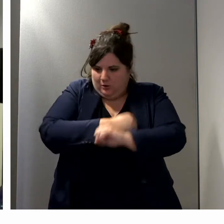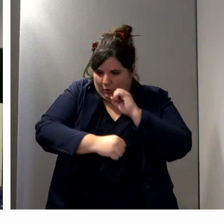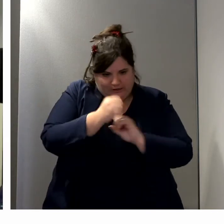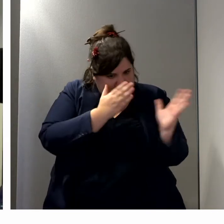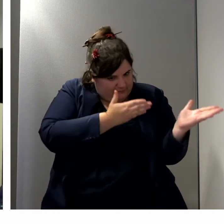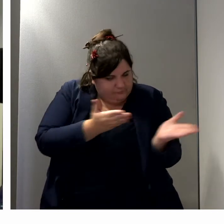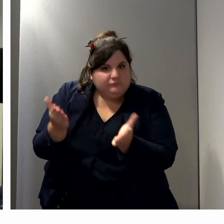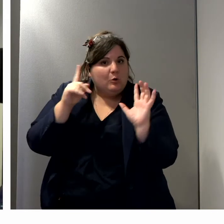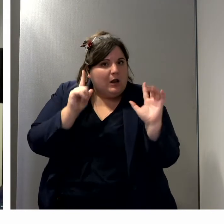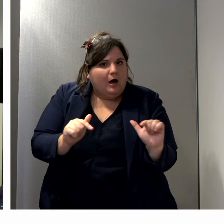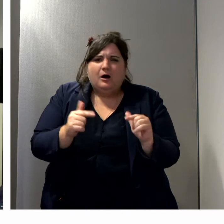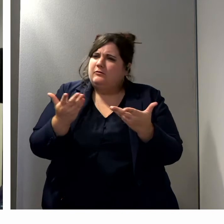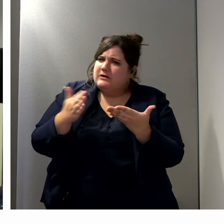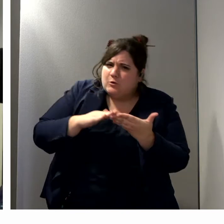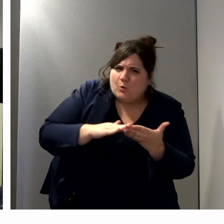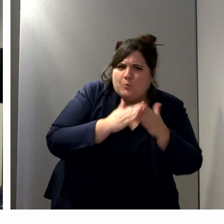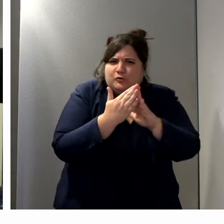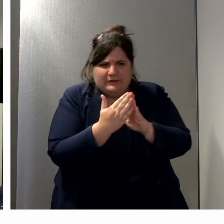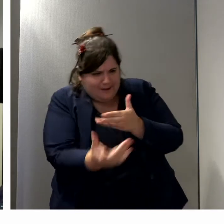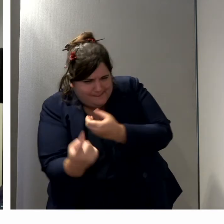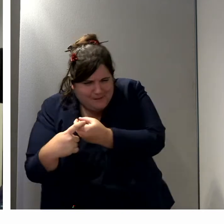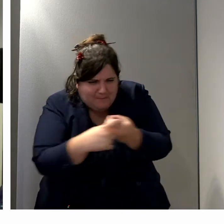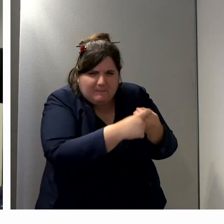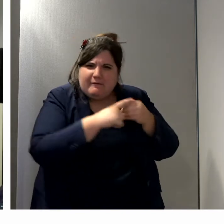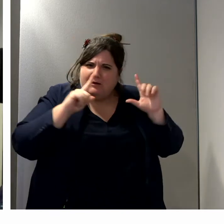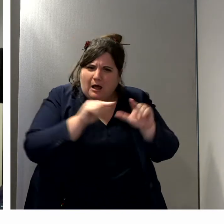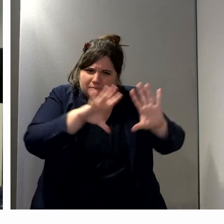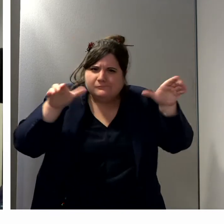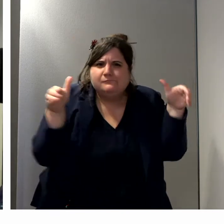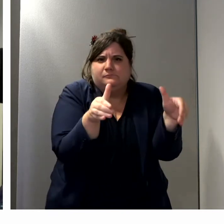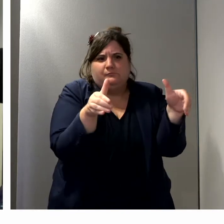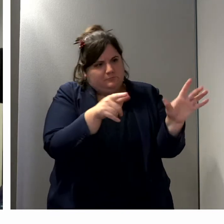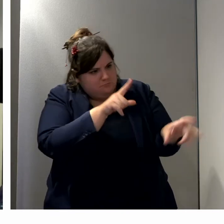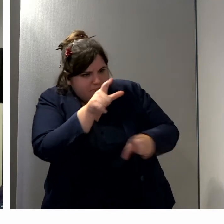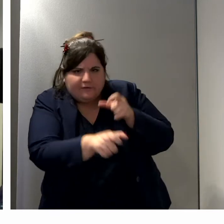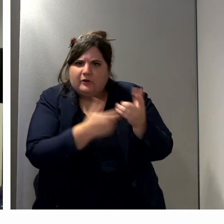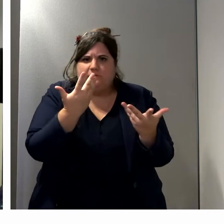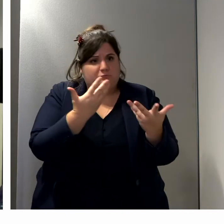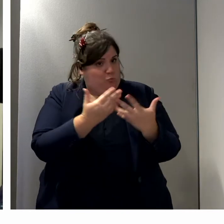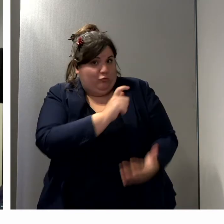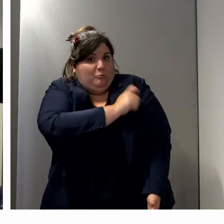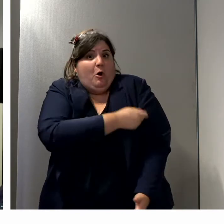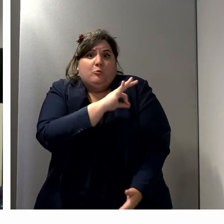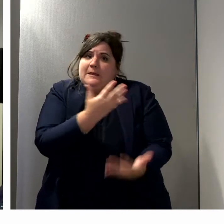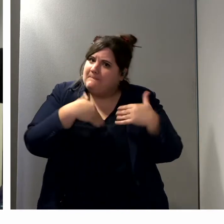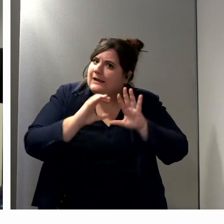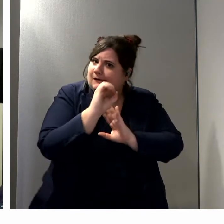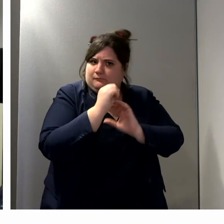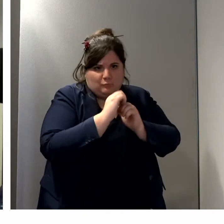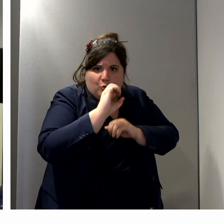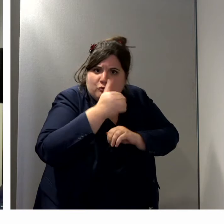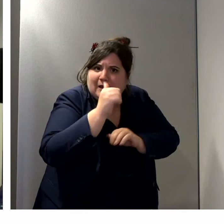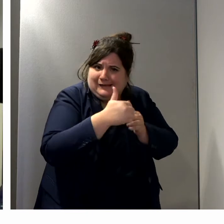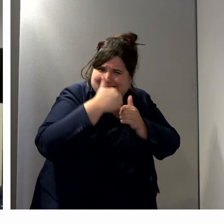pratique avec une vraie communauté, là aussi, malgré tout, de pratiquants digitaux. L'idée étant